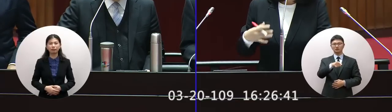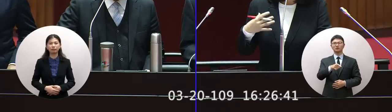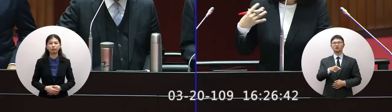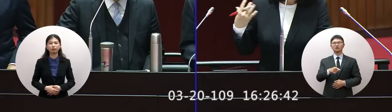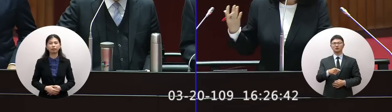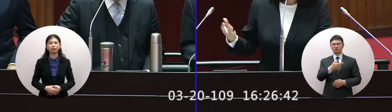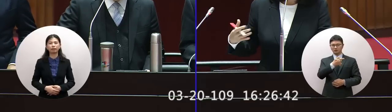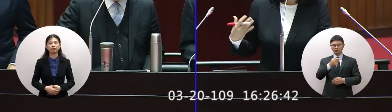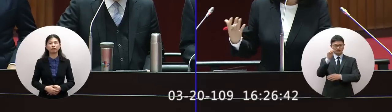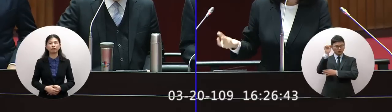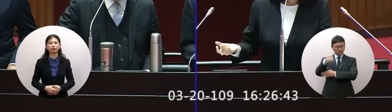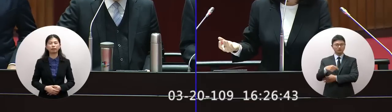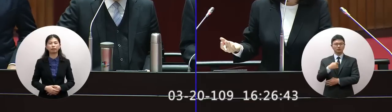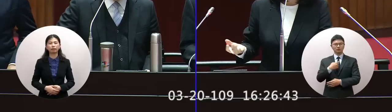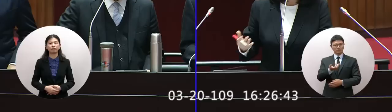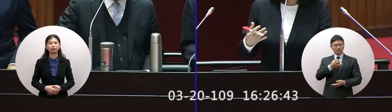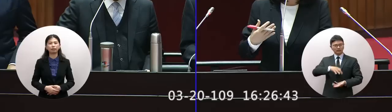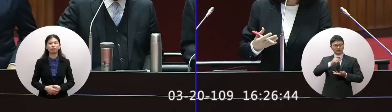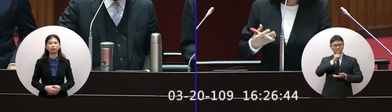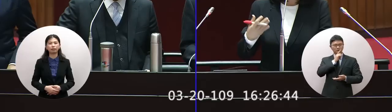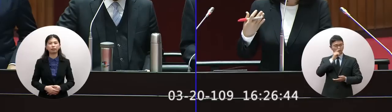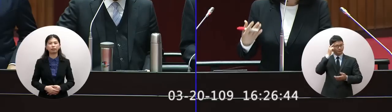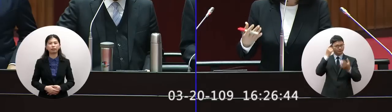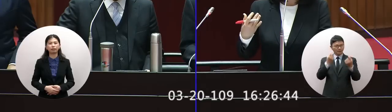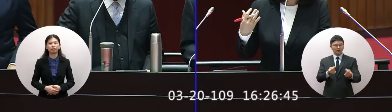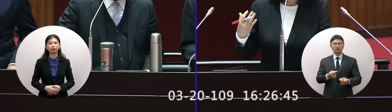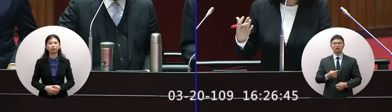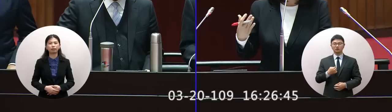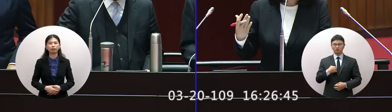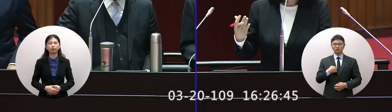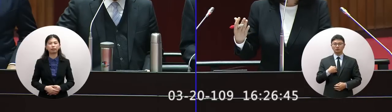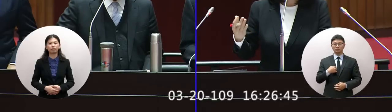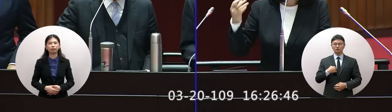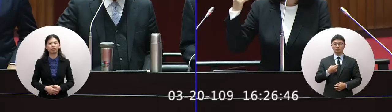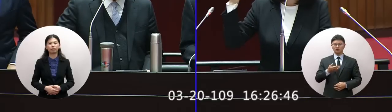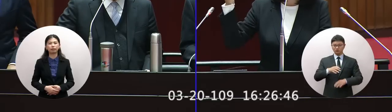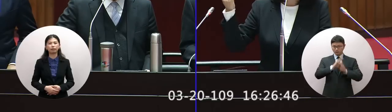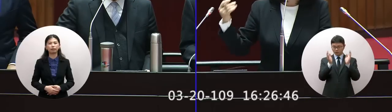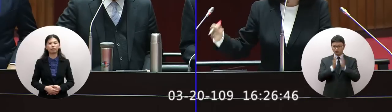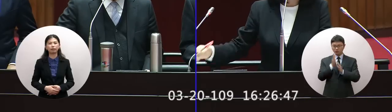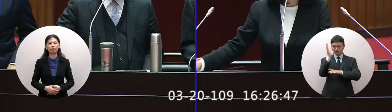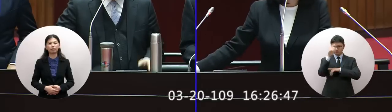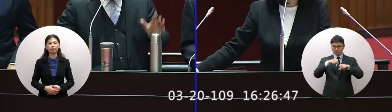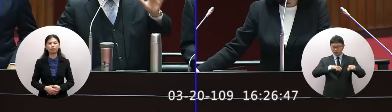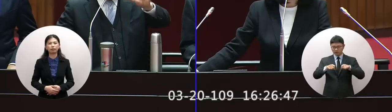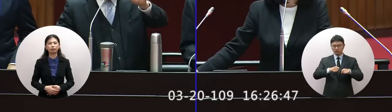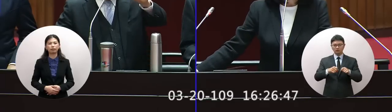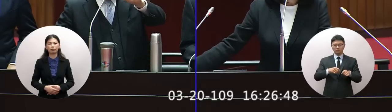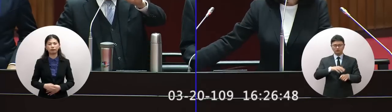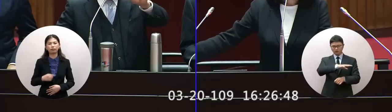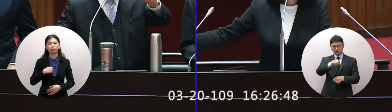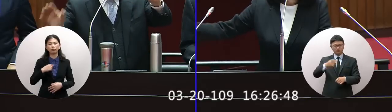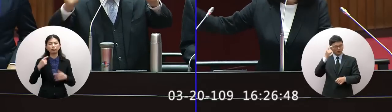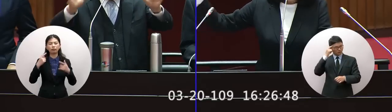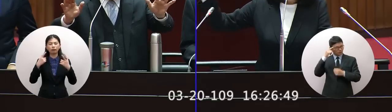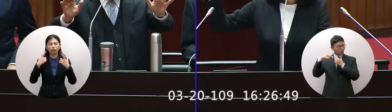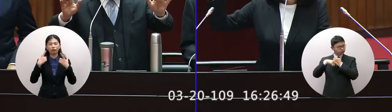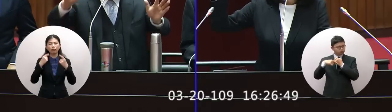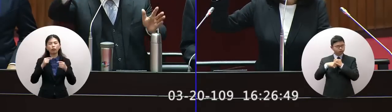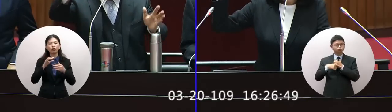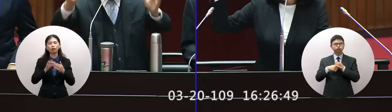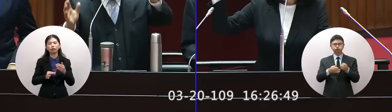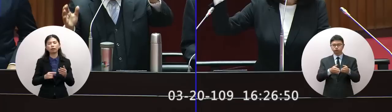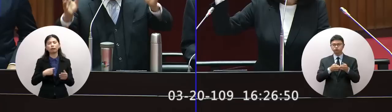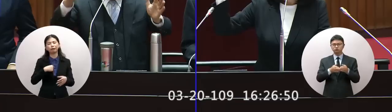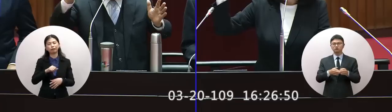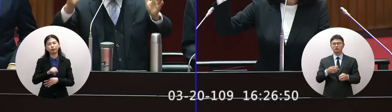也非常认同我刚刚所讲的，就是这个所有的政策应该要全面来思考。 有些原则我们都是同意的。